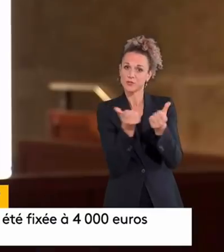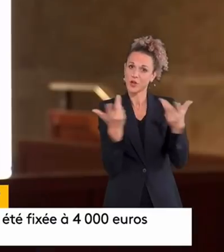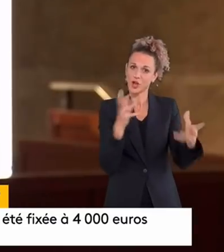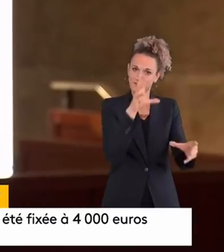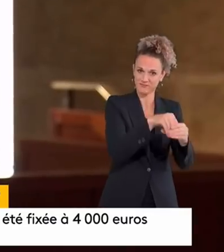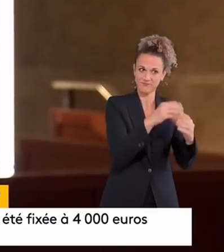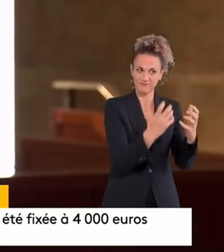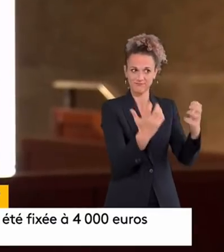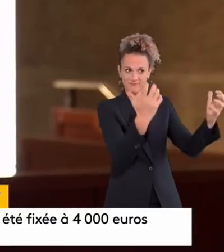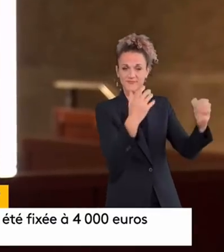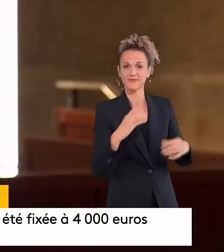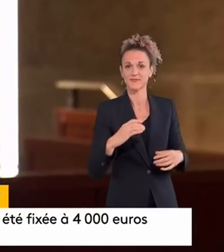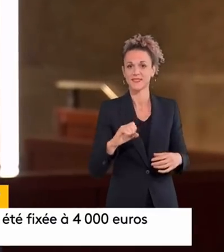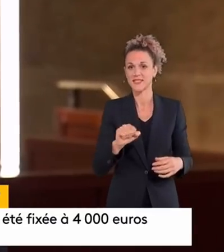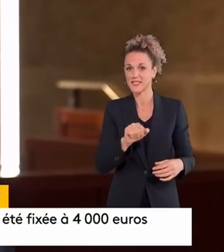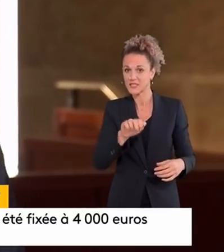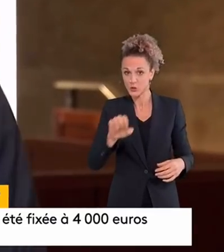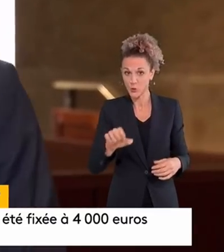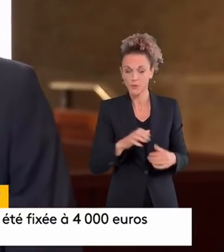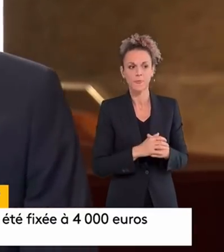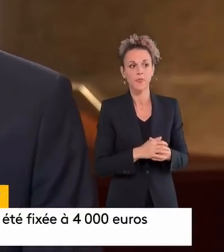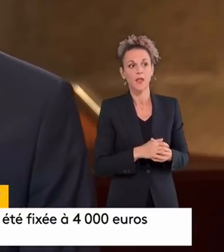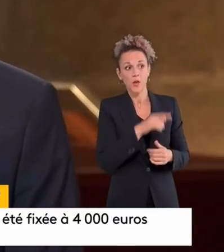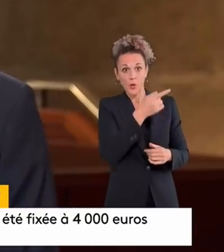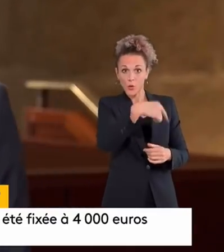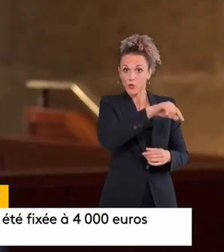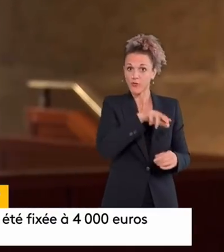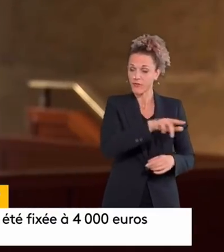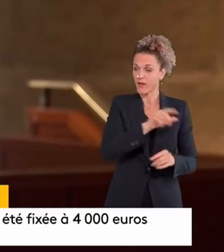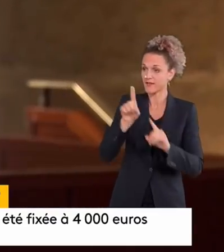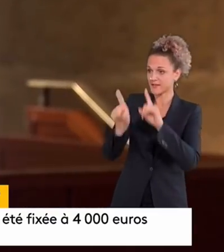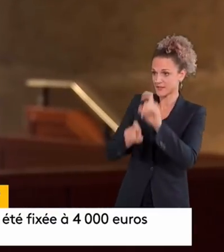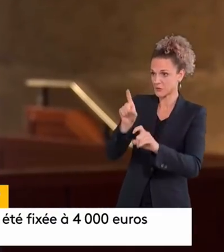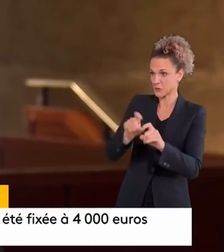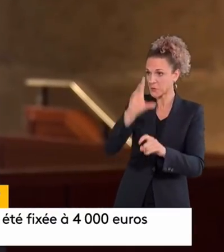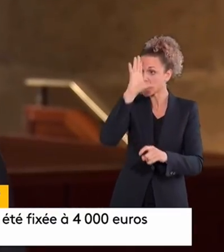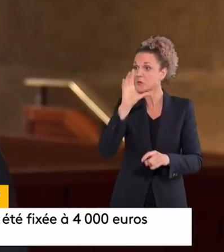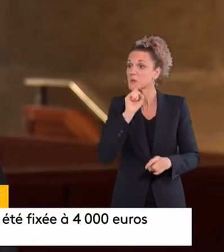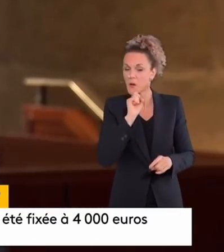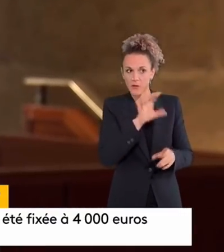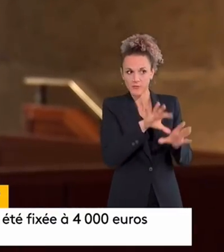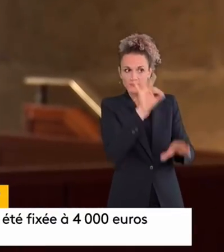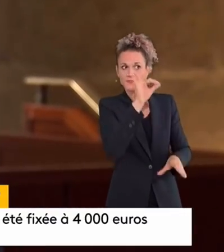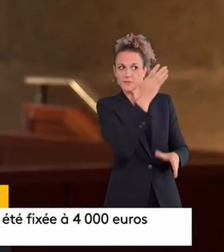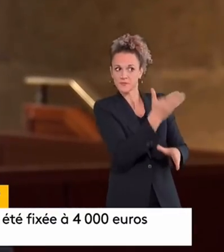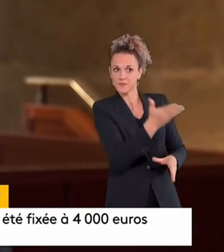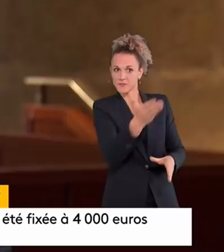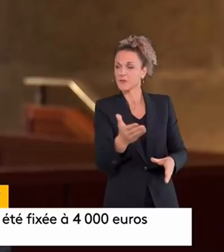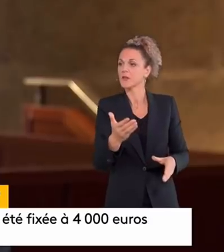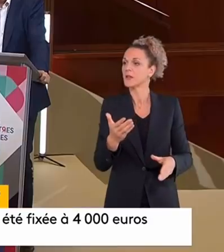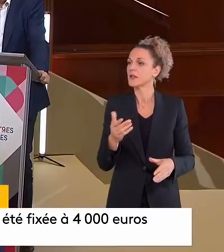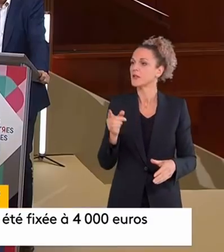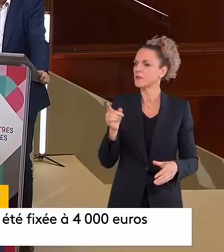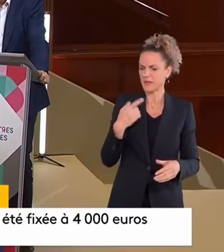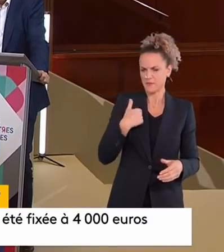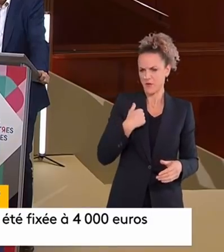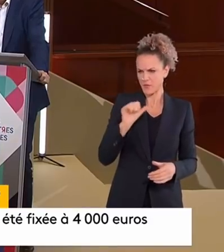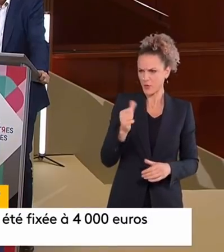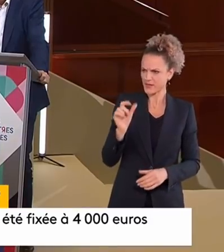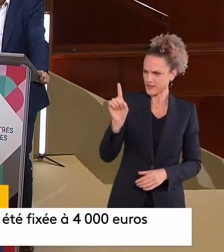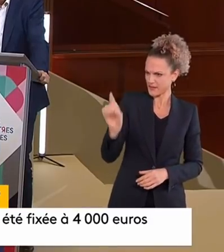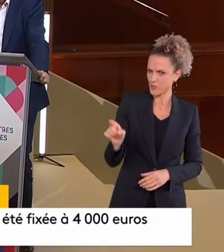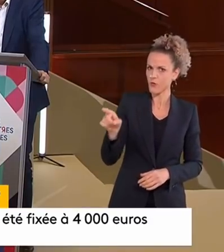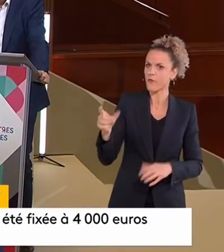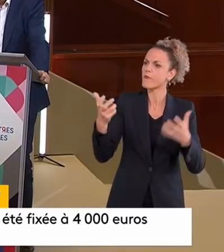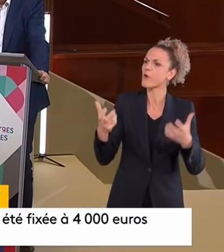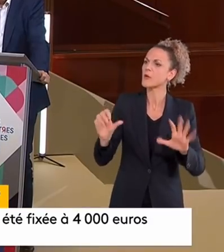entreprises. Ils vont vous poser des questions. Ils ont été tirés au sort. Mais d'abord, moi, j'ai quelques petites questions à vous poser. Vous voulez une 6e République. Vous dites que la démocratie ne fonctionne